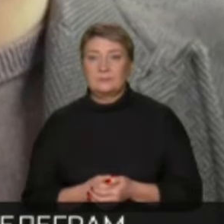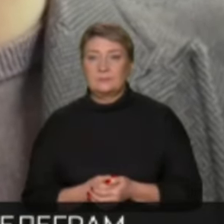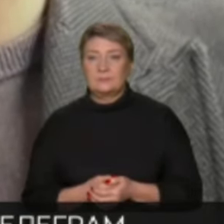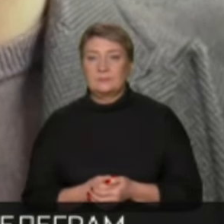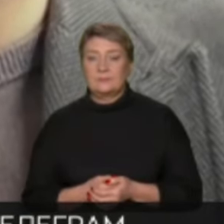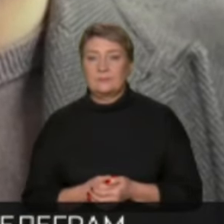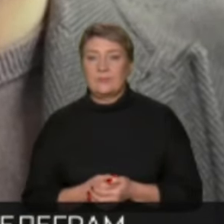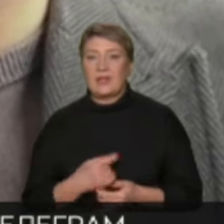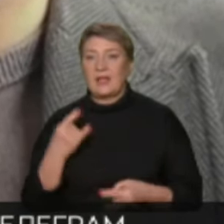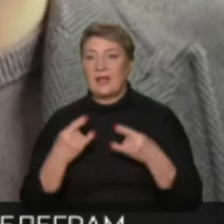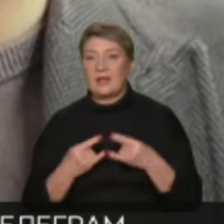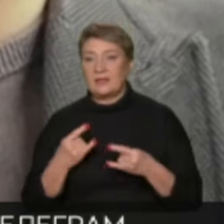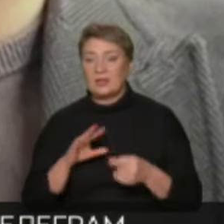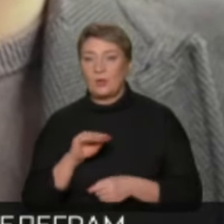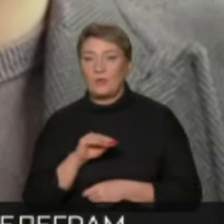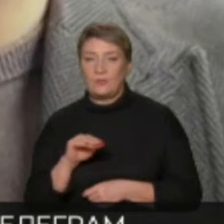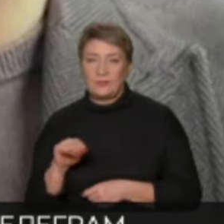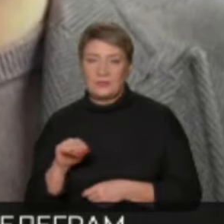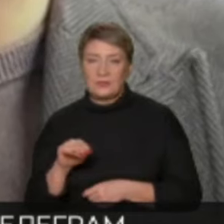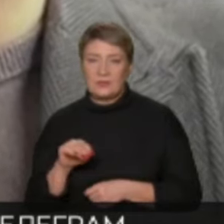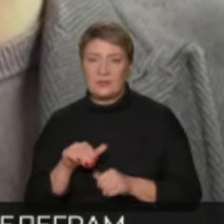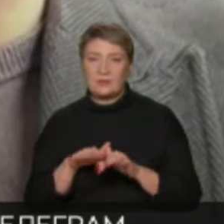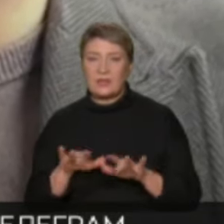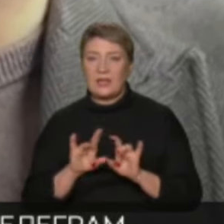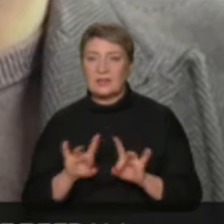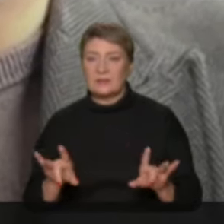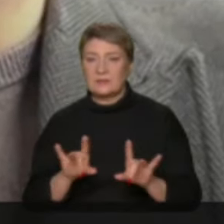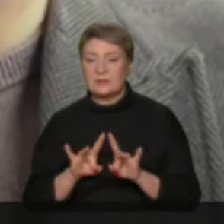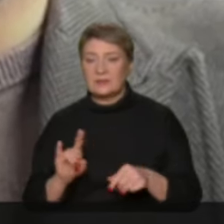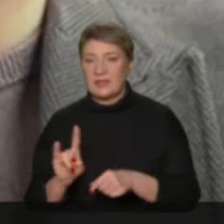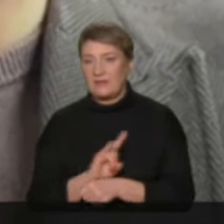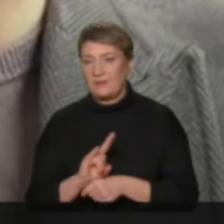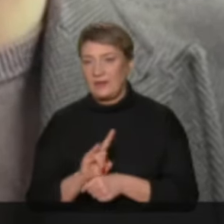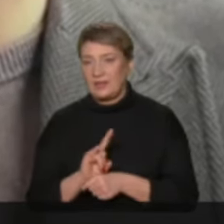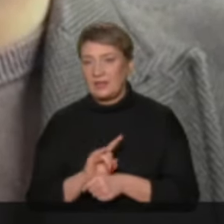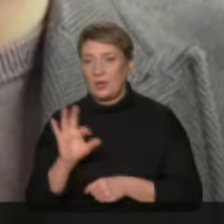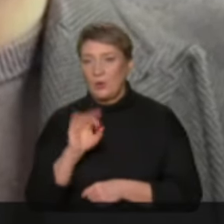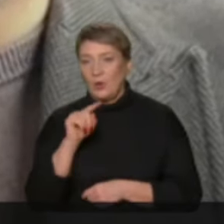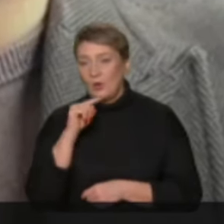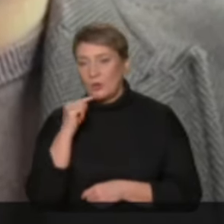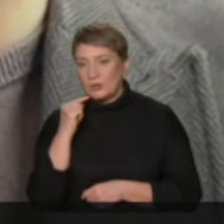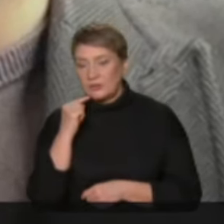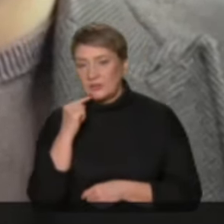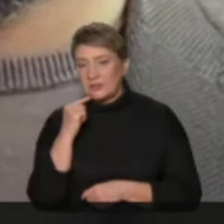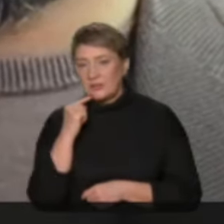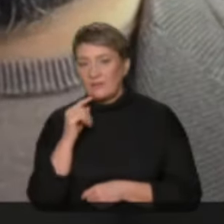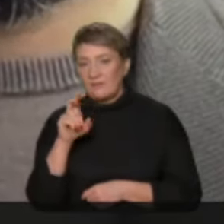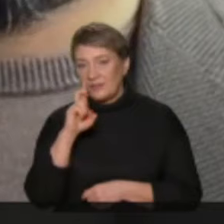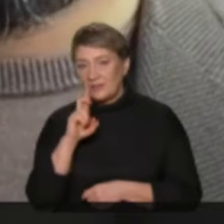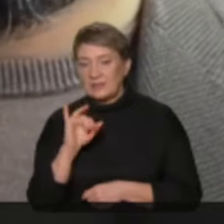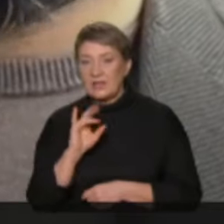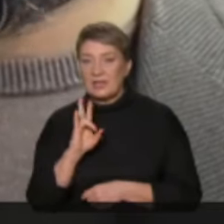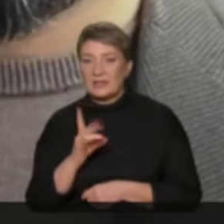канали офіційно розпространяють фейки Російської Федерації і Ісламської Республіки Іран.